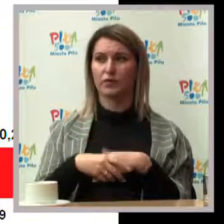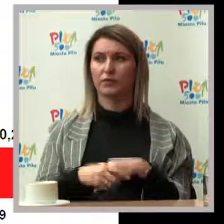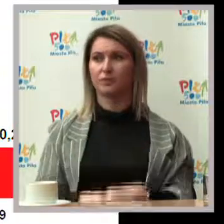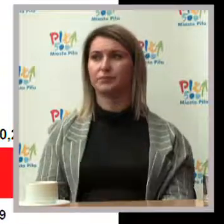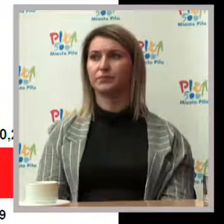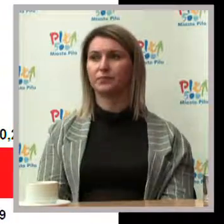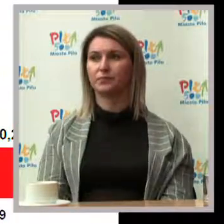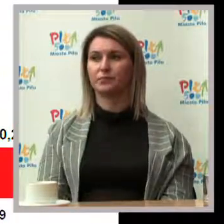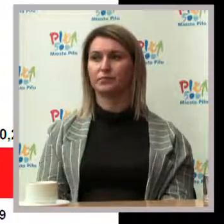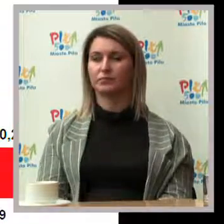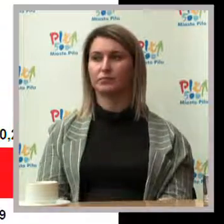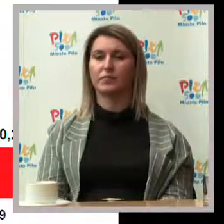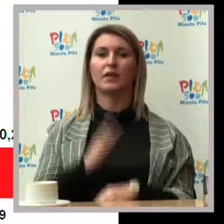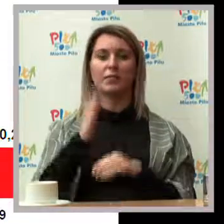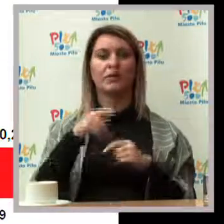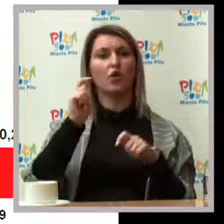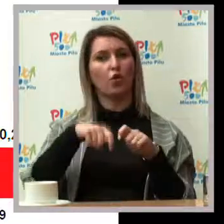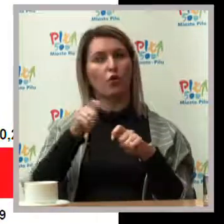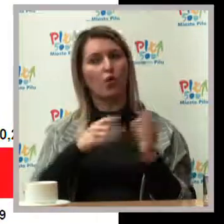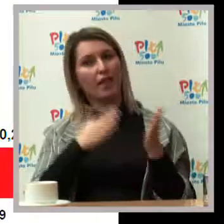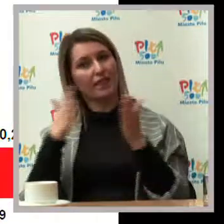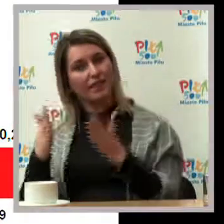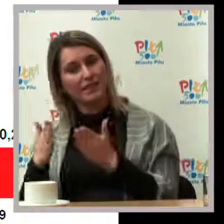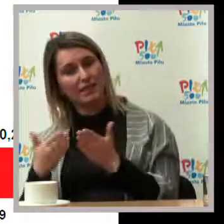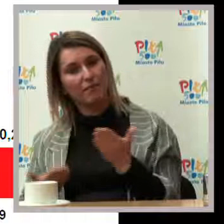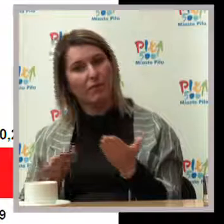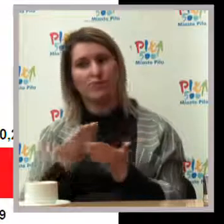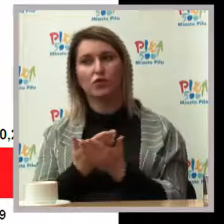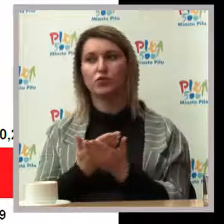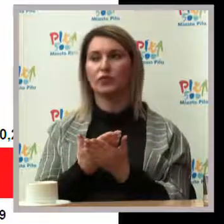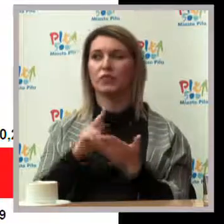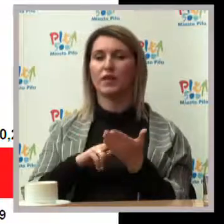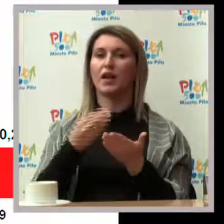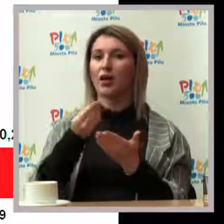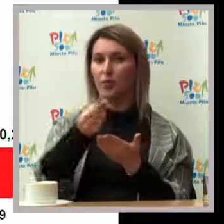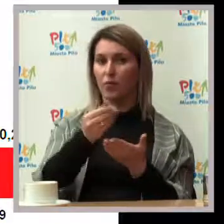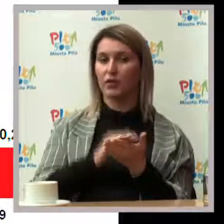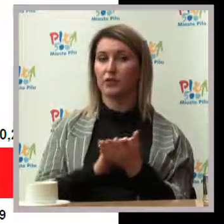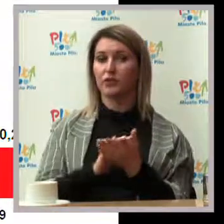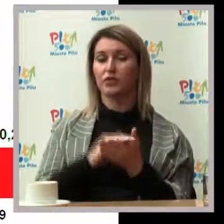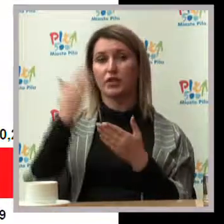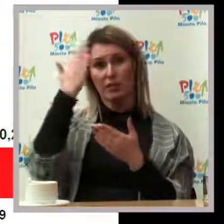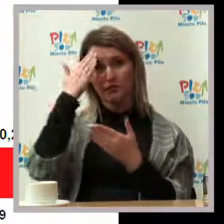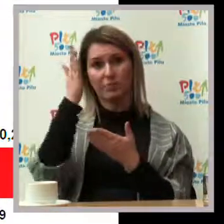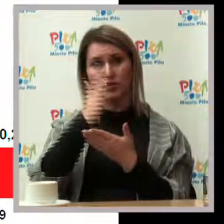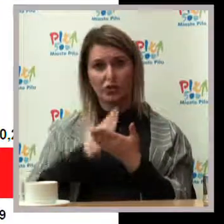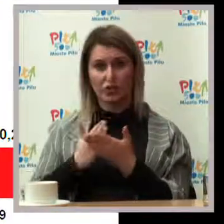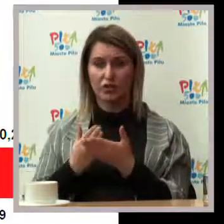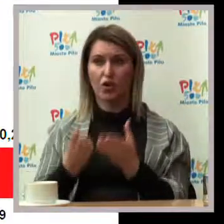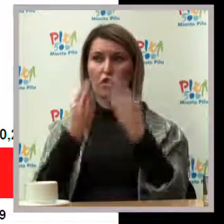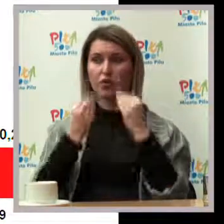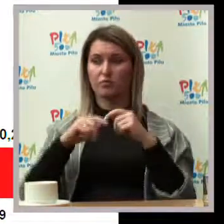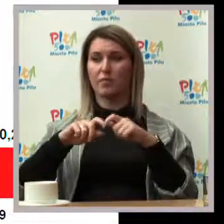etapie również kontroli kolejnych wniosków o płatność, więc mamy nadzieję, że część z tych pieniędzy wpłynie jeszcze w grudniu.